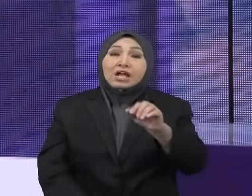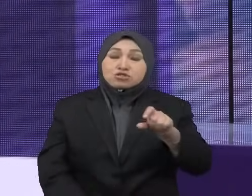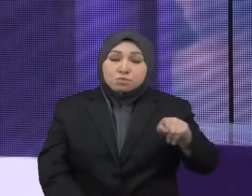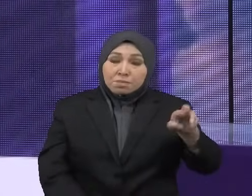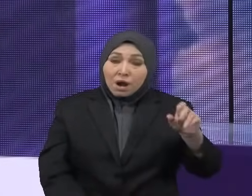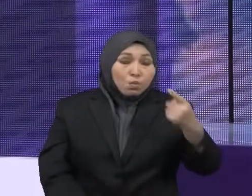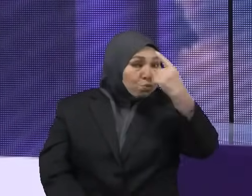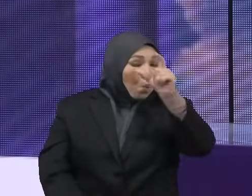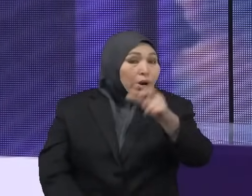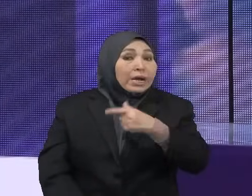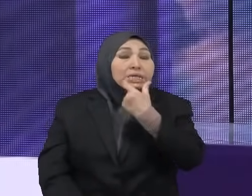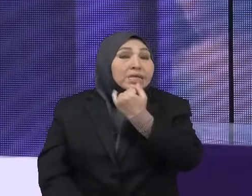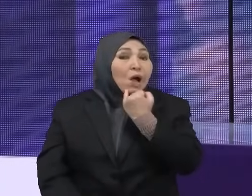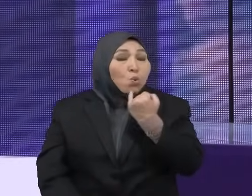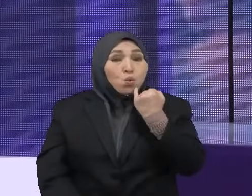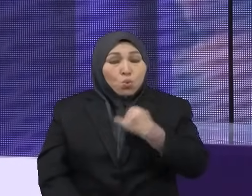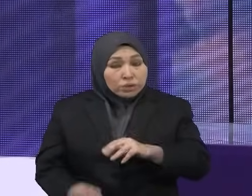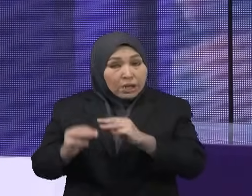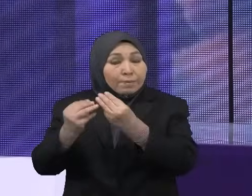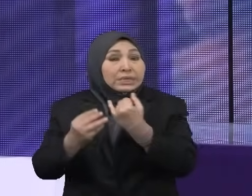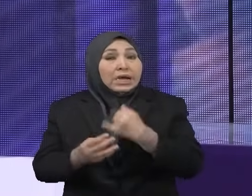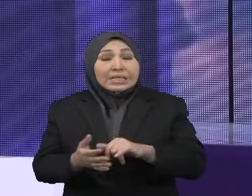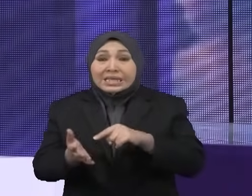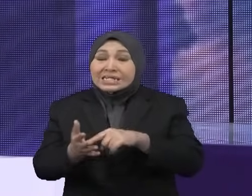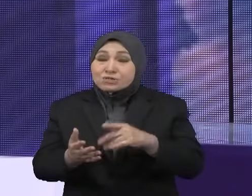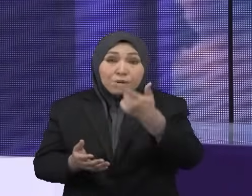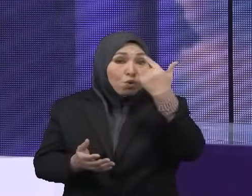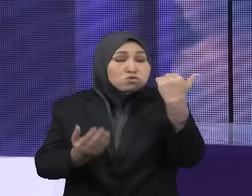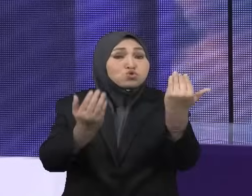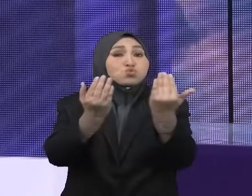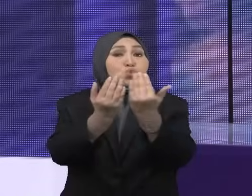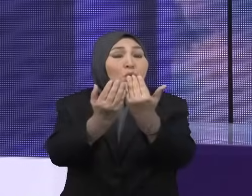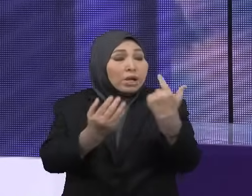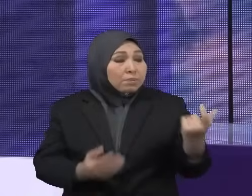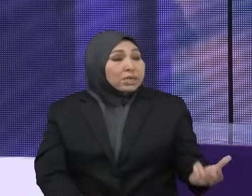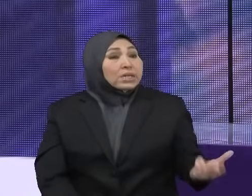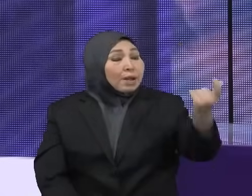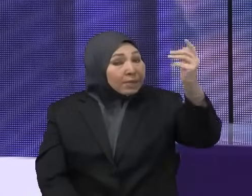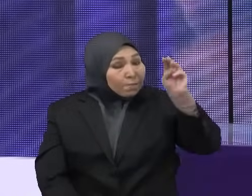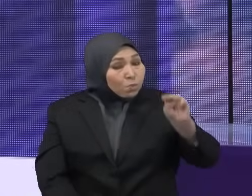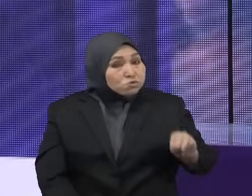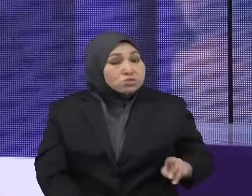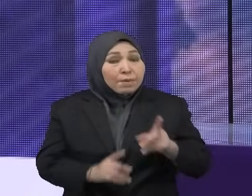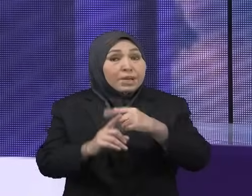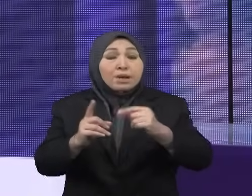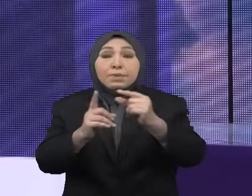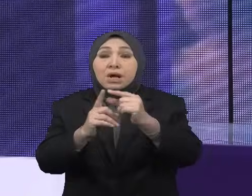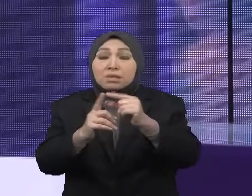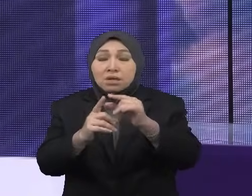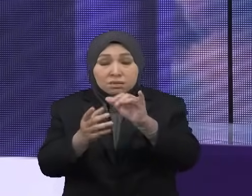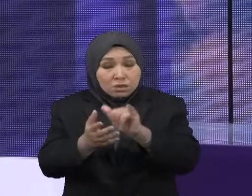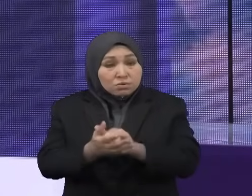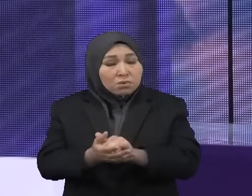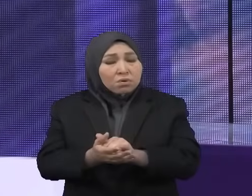orang-orang Yahudi ataupun Bani Israel. Ini kesan daripada doa daripada Nabi Musa AS bila perkataannya